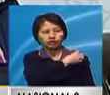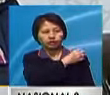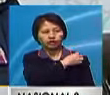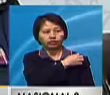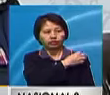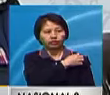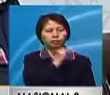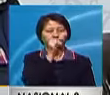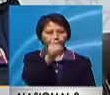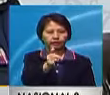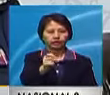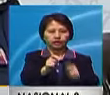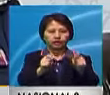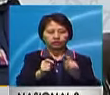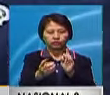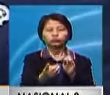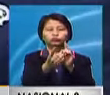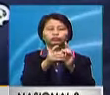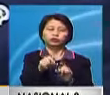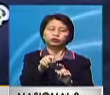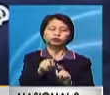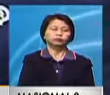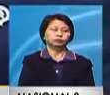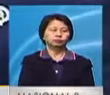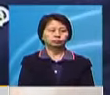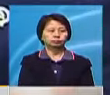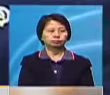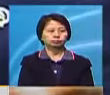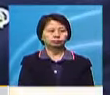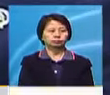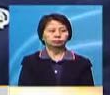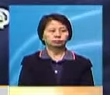oleh pegawai-pegawai kita untuk berjumpa dengan mereka.